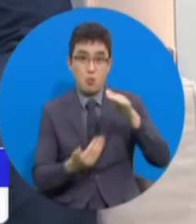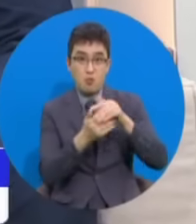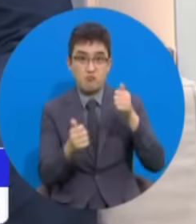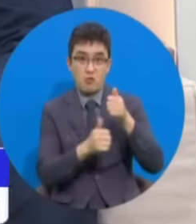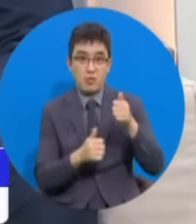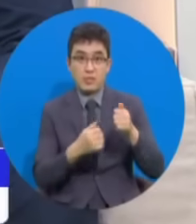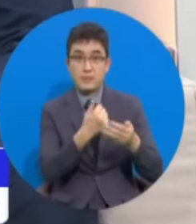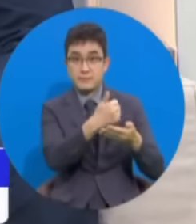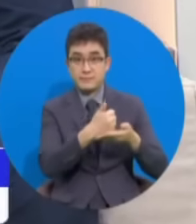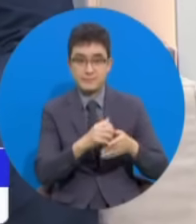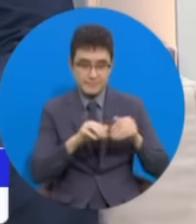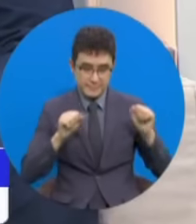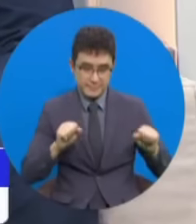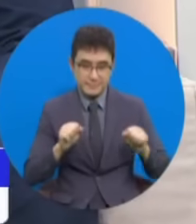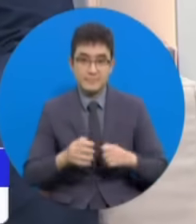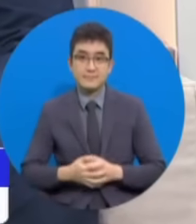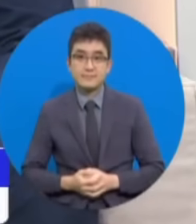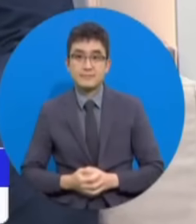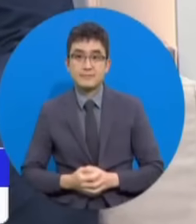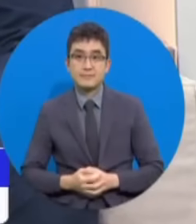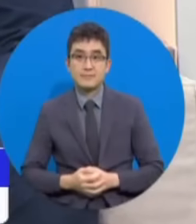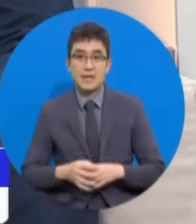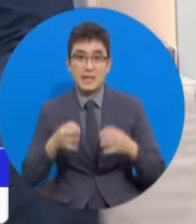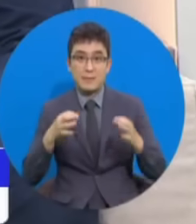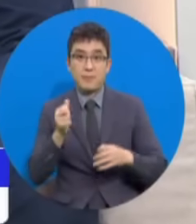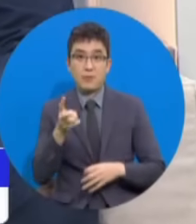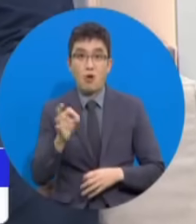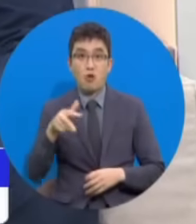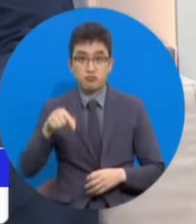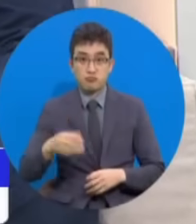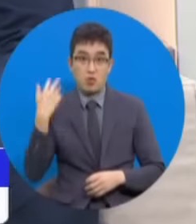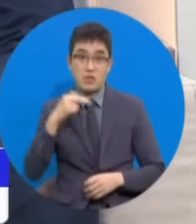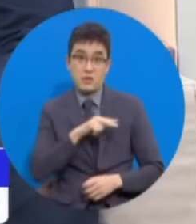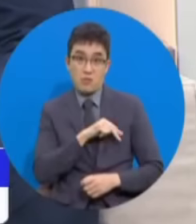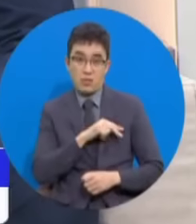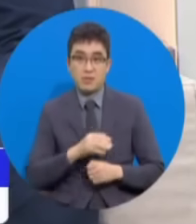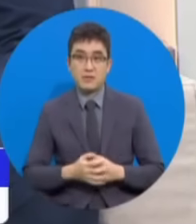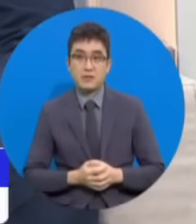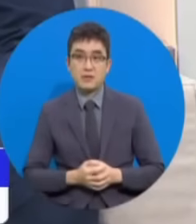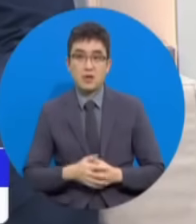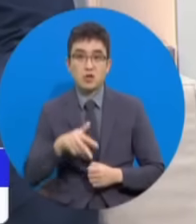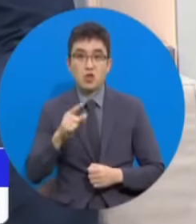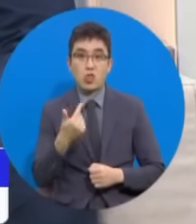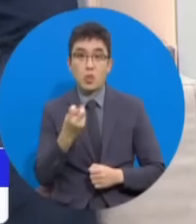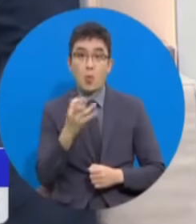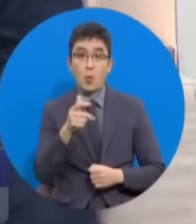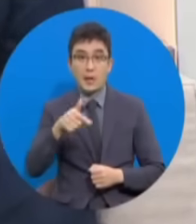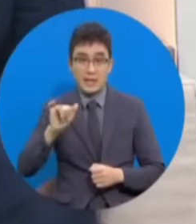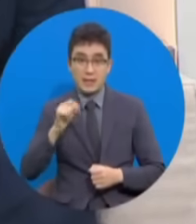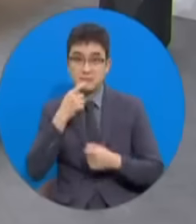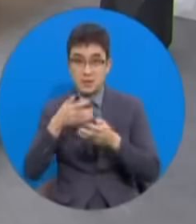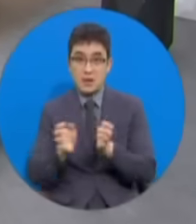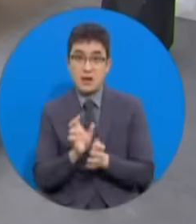돌직구 좌장 서울시 정무부시장을 역임한 민주당의 김영주 의원, 민주당의 젊은 피 전용기 의원 나오셨습니다. 어서 오세요.